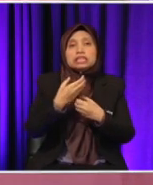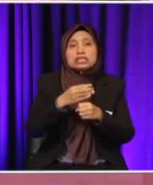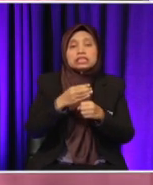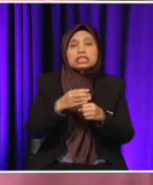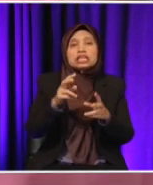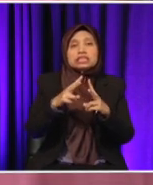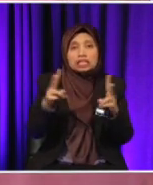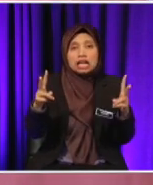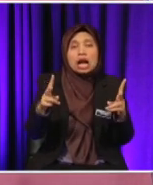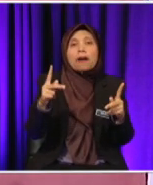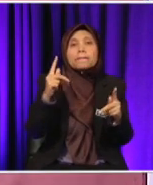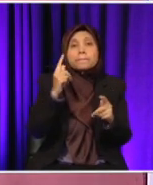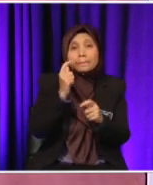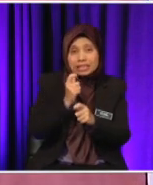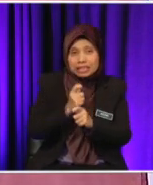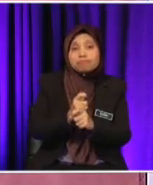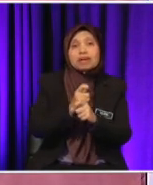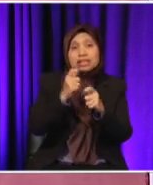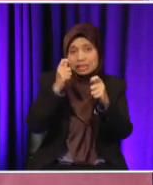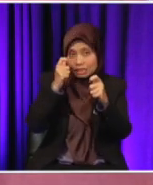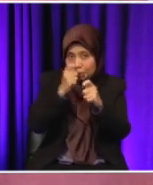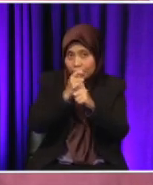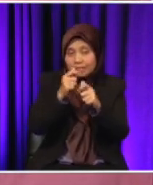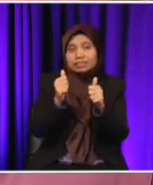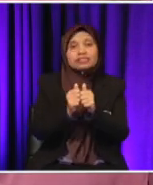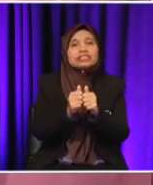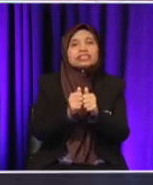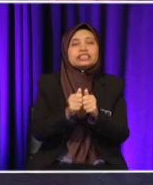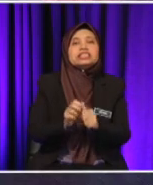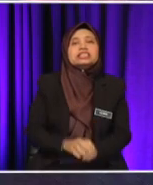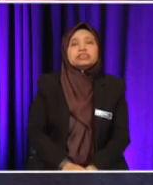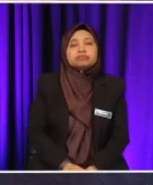bertepatan dengan peristiwa tersebut oke Ada lagi contoh